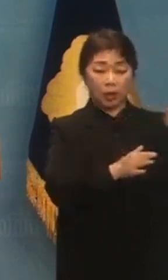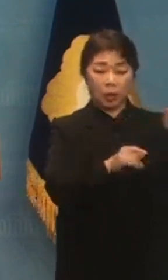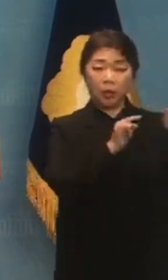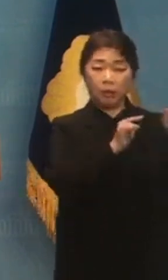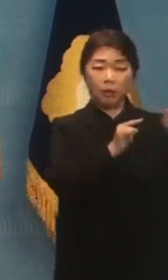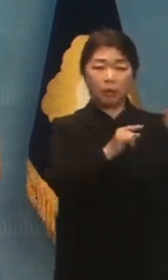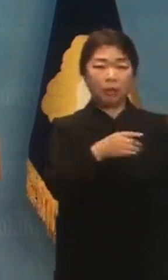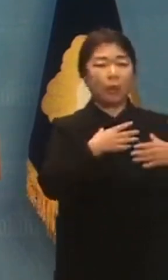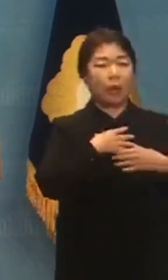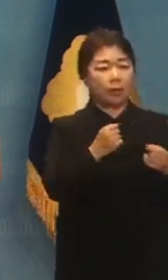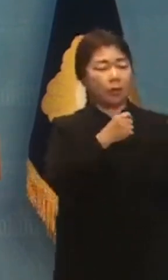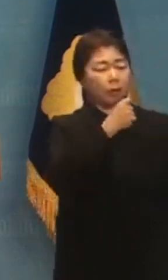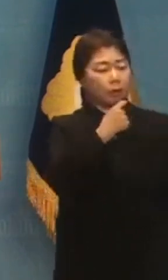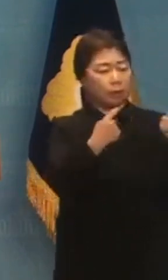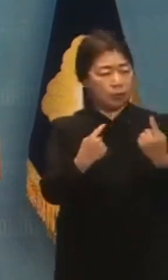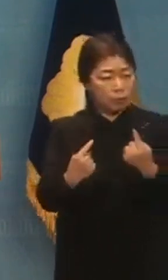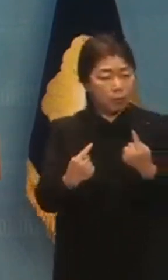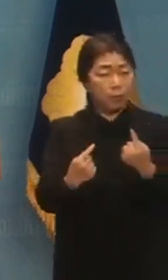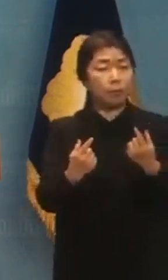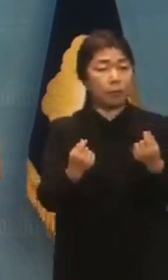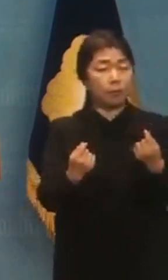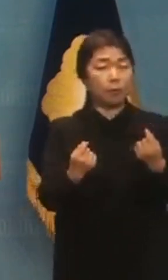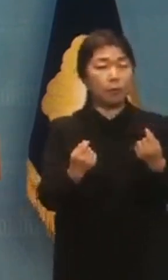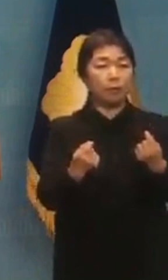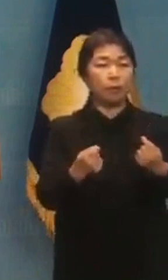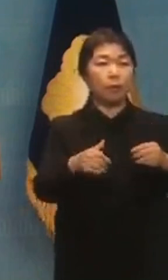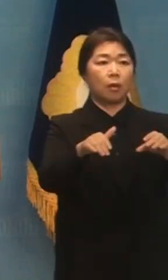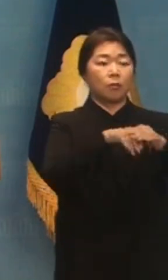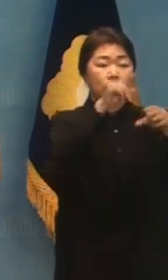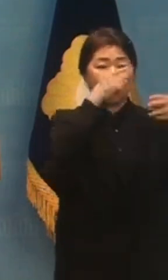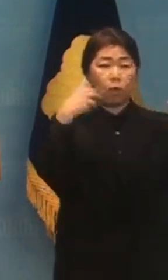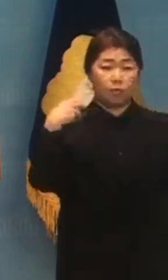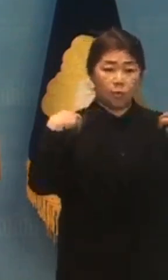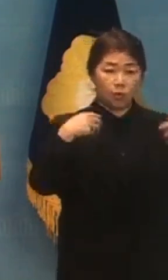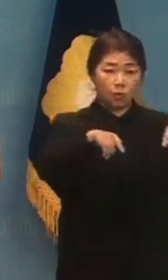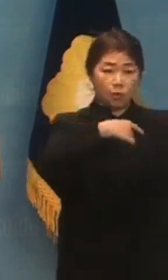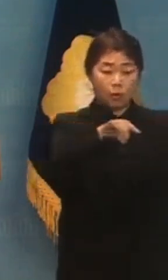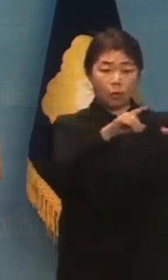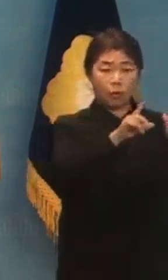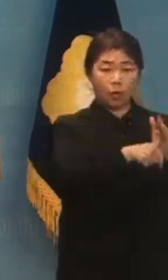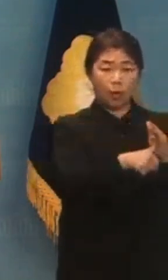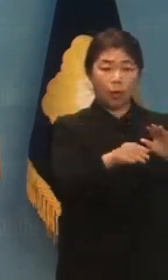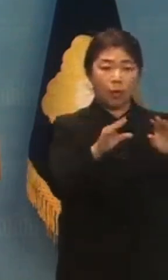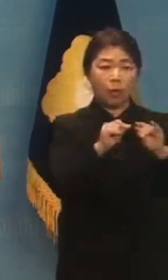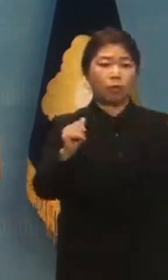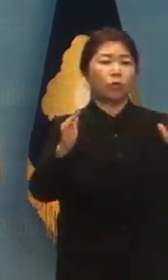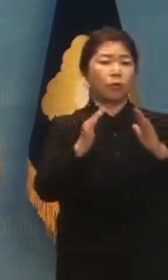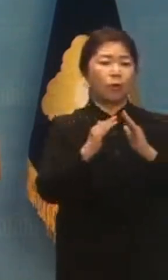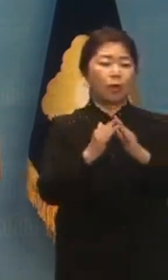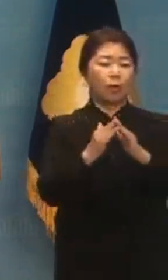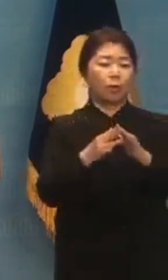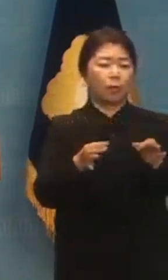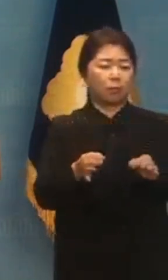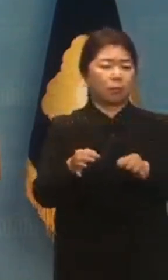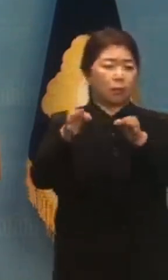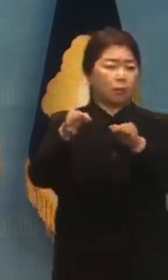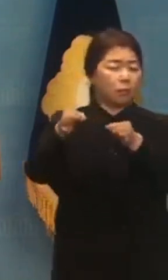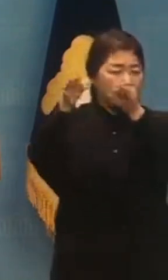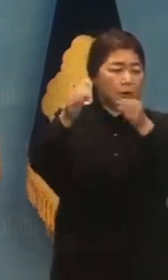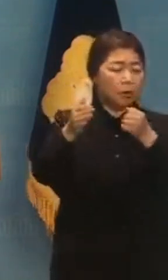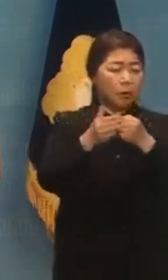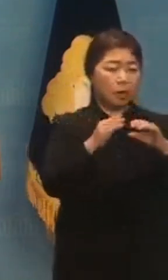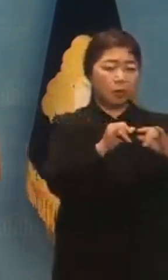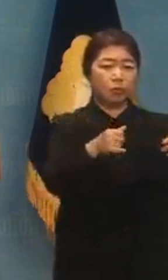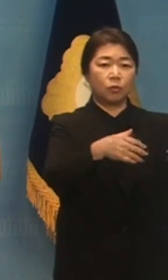정도 안정됐습니다. 문재인 정부 당시 치솟는 부동산 가격에 불안함을 느끼는 국민들에게 발표했던